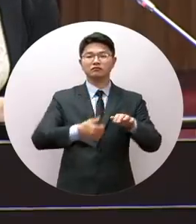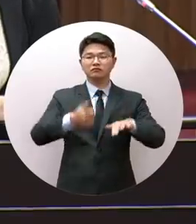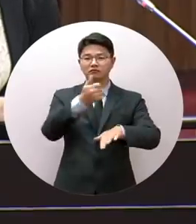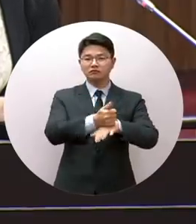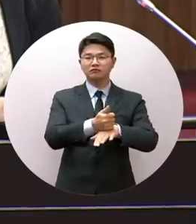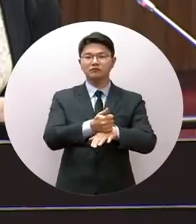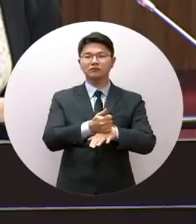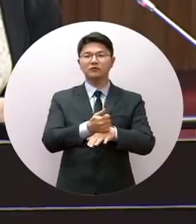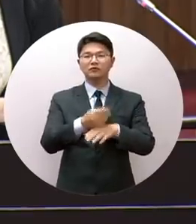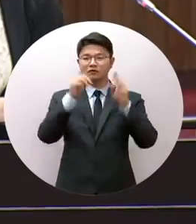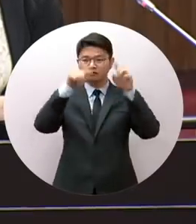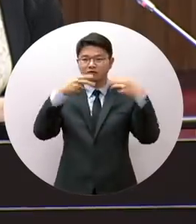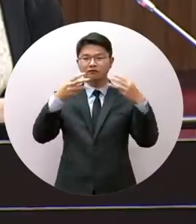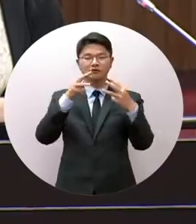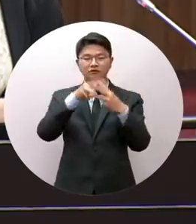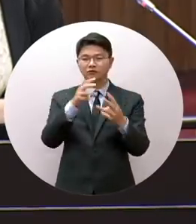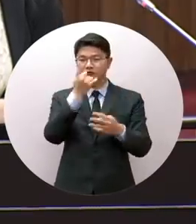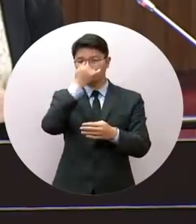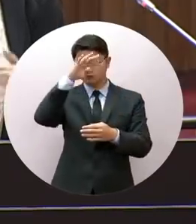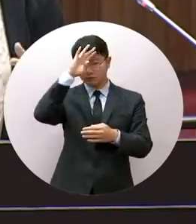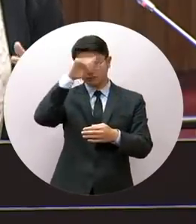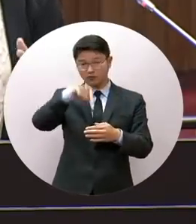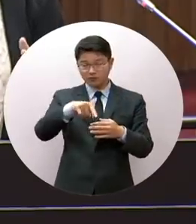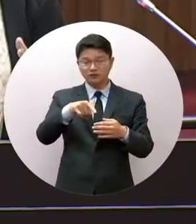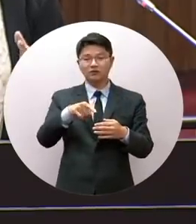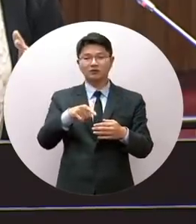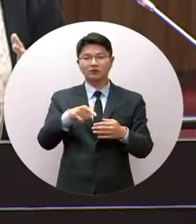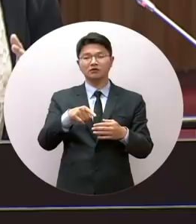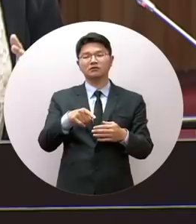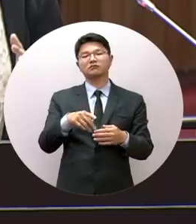对非洲猪瘟的问题，我们也增加了很多员警，